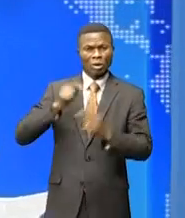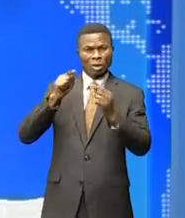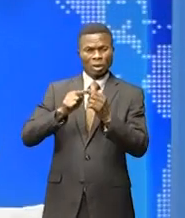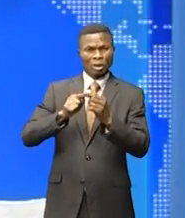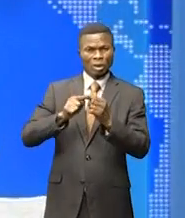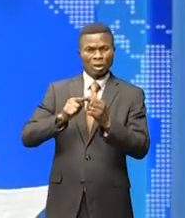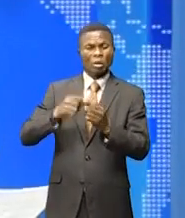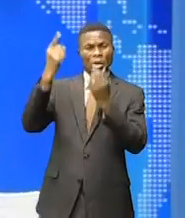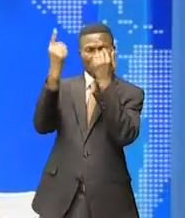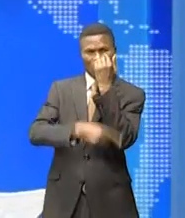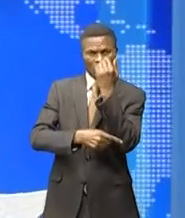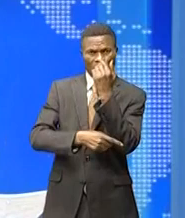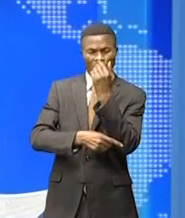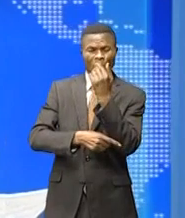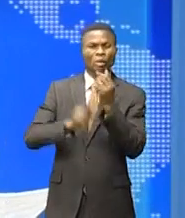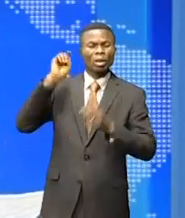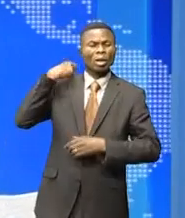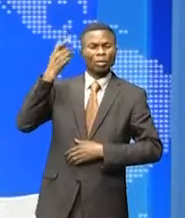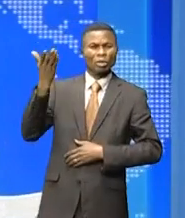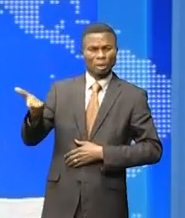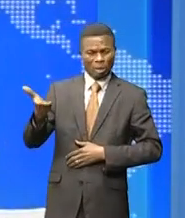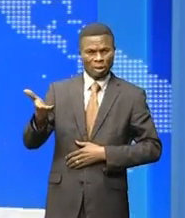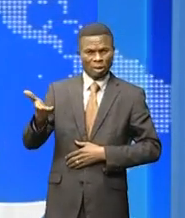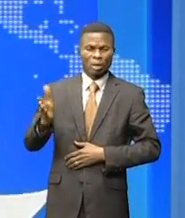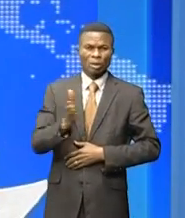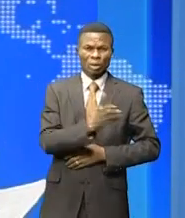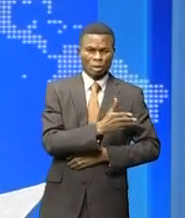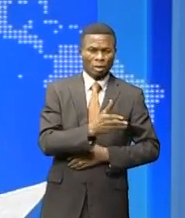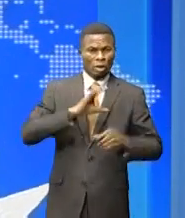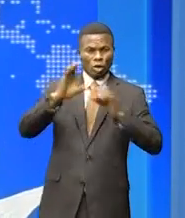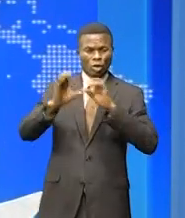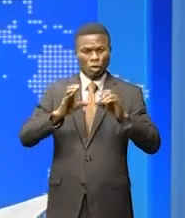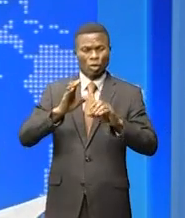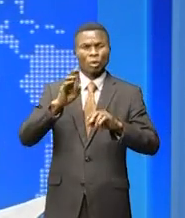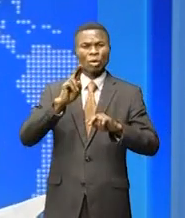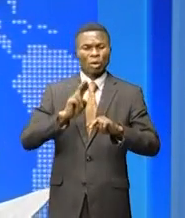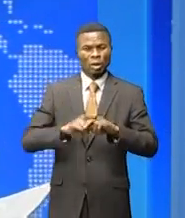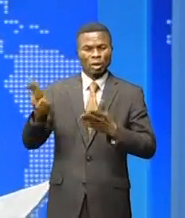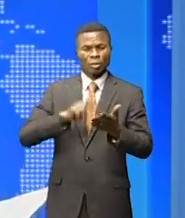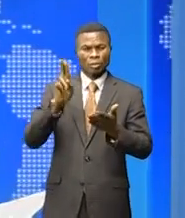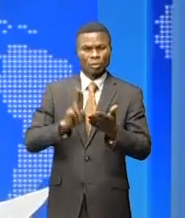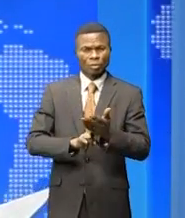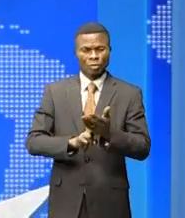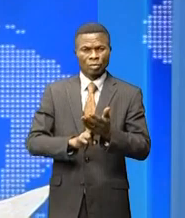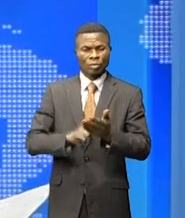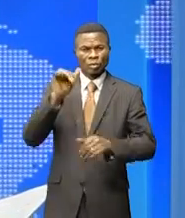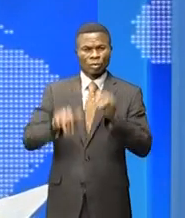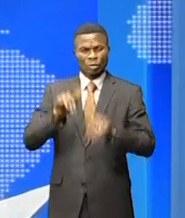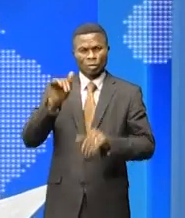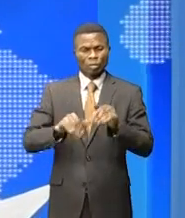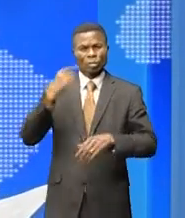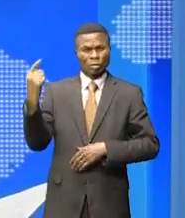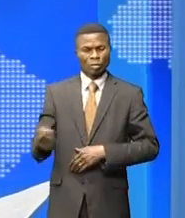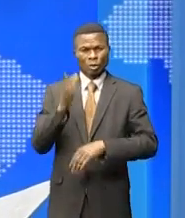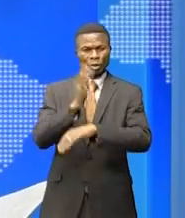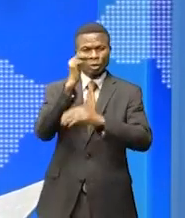d'une condamnation pénale ou disciplinaire. C'est communiqué signé par le secrétariat permanent